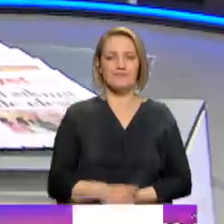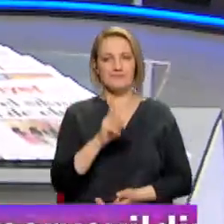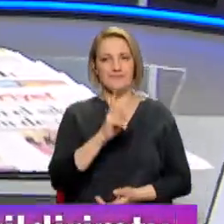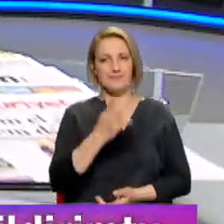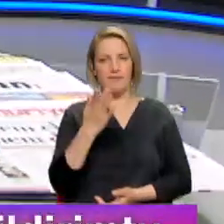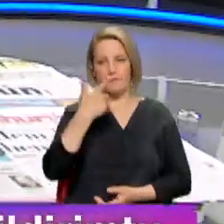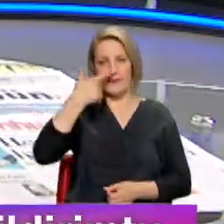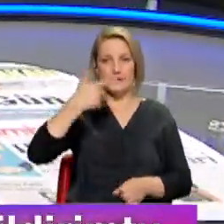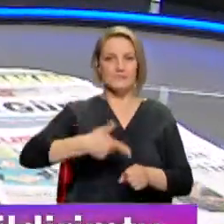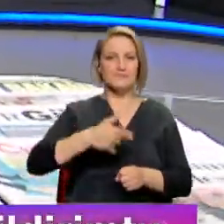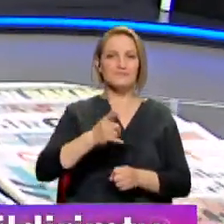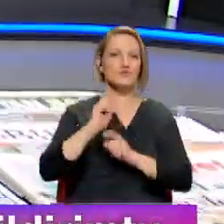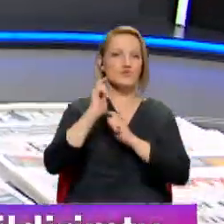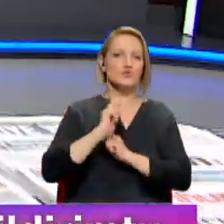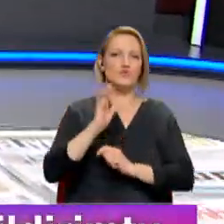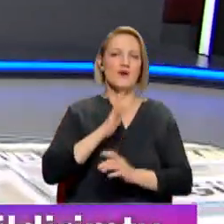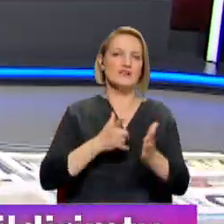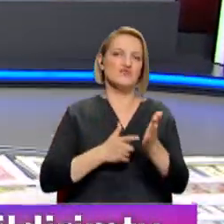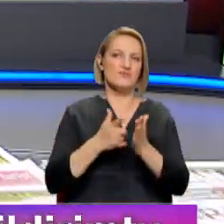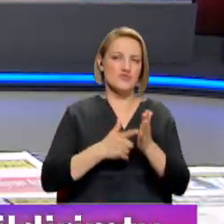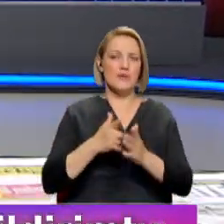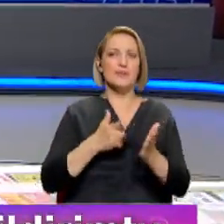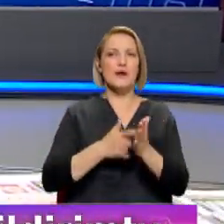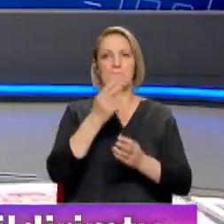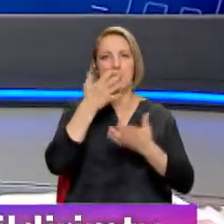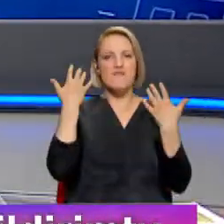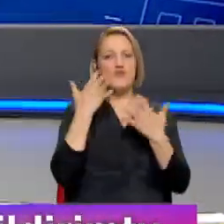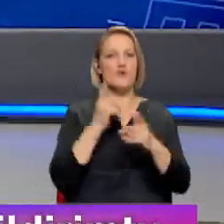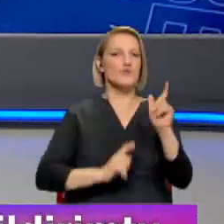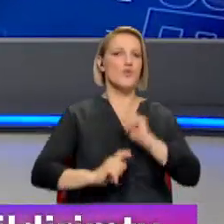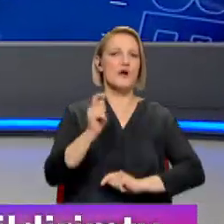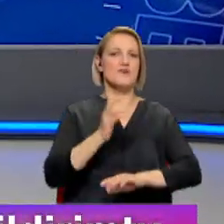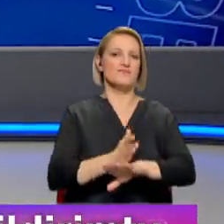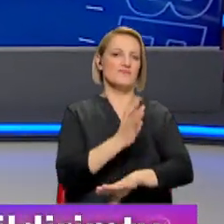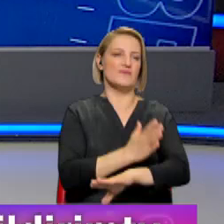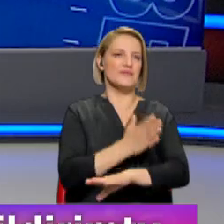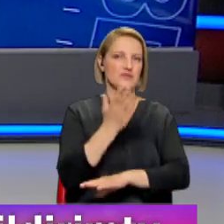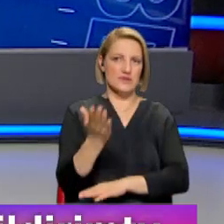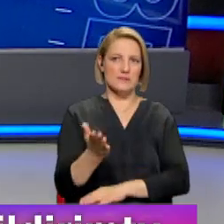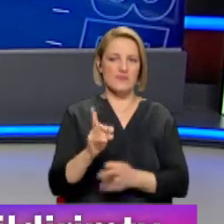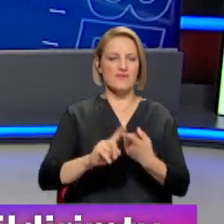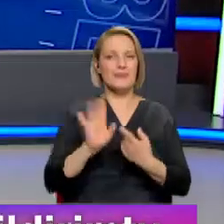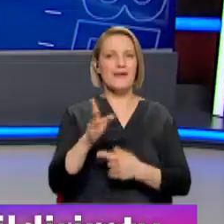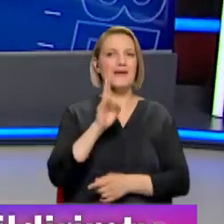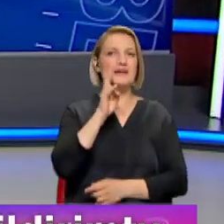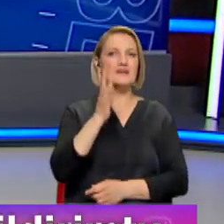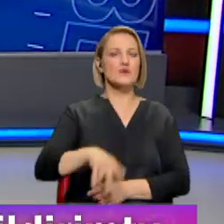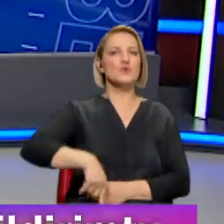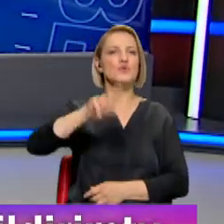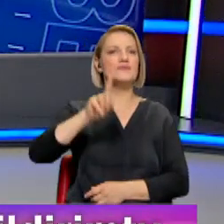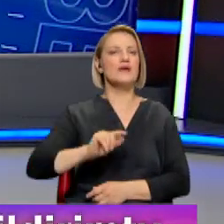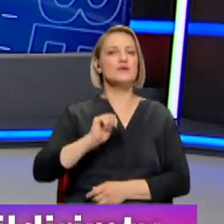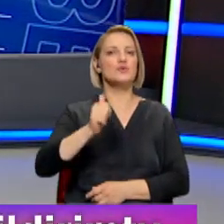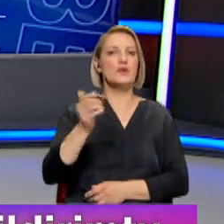Bir de akaryakıt yükü var çiftçinin, tarım ve hayvancılıkla uğraşan vatandaşlarımızın ve ne yazık ki günden